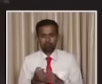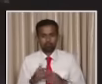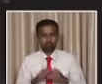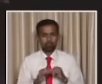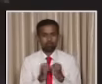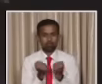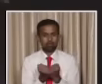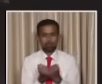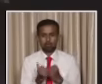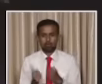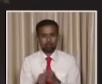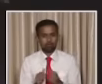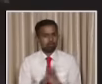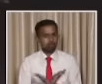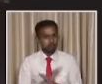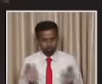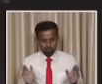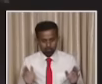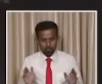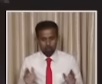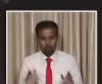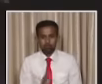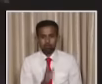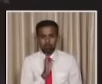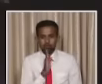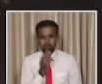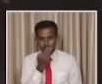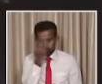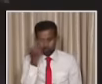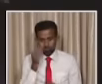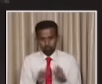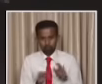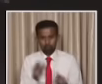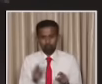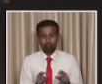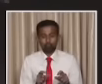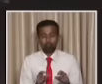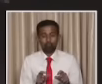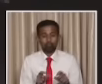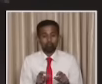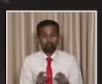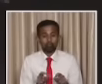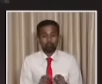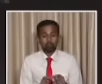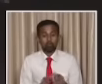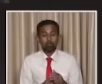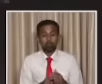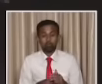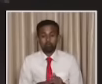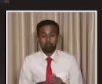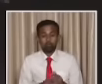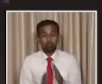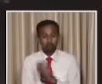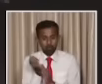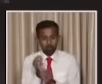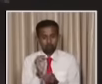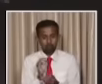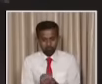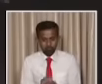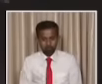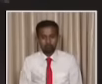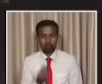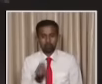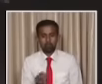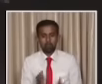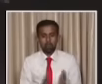වෘත්තීය සමිතික හදාගන්න එපා. අහිංසක දමිළ ජනතාවේ කරපිටින් දේශපාලනය නොකර උන්ගේ අයිතිනුත් ආරක්ෂා කරන්න